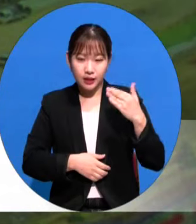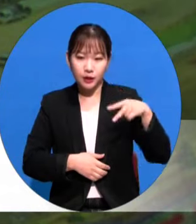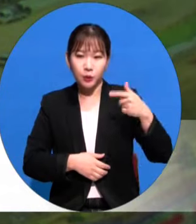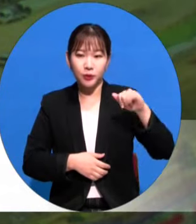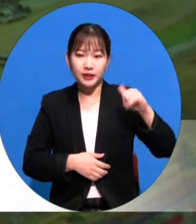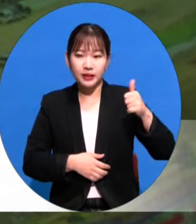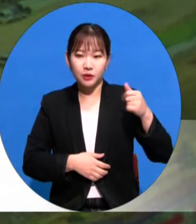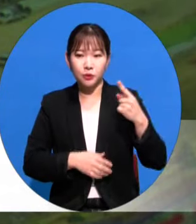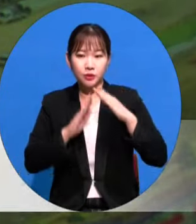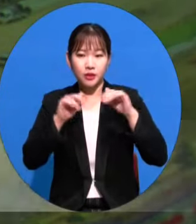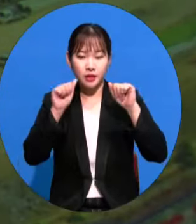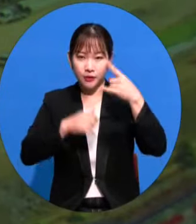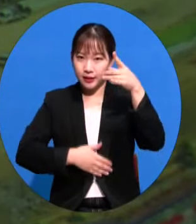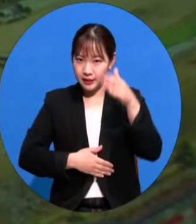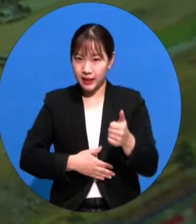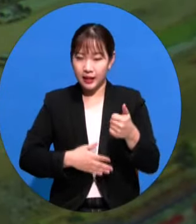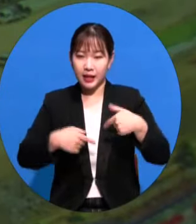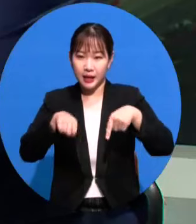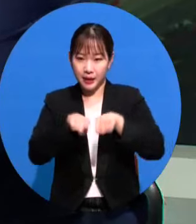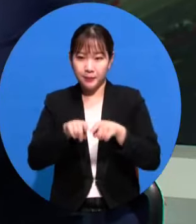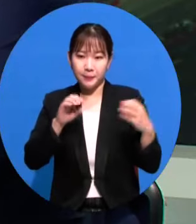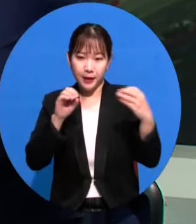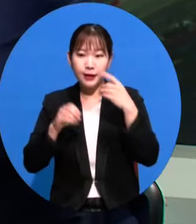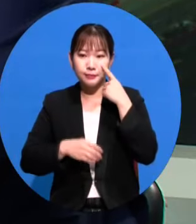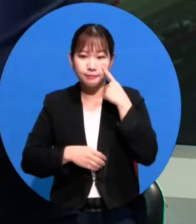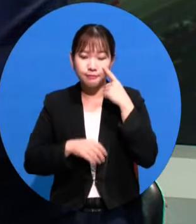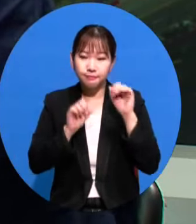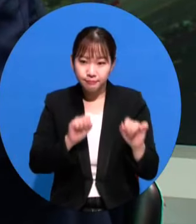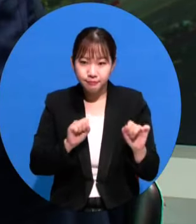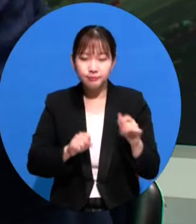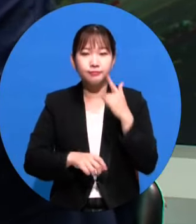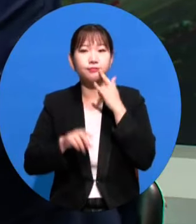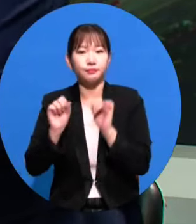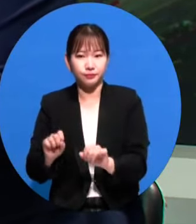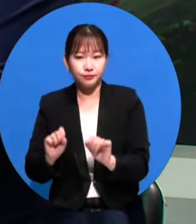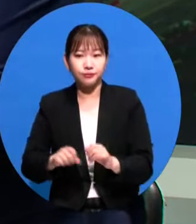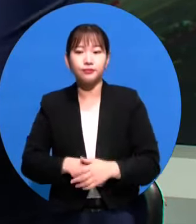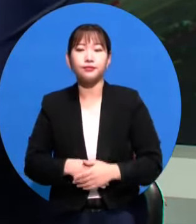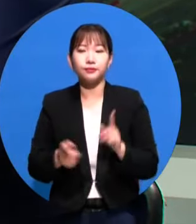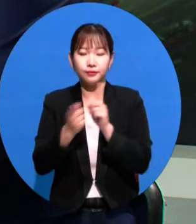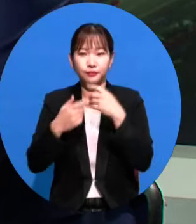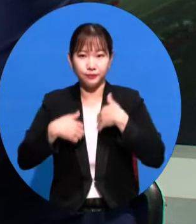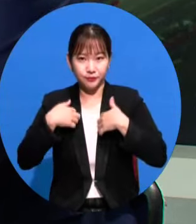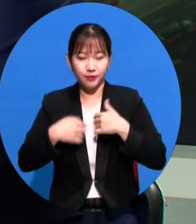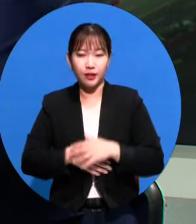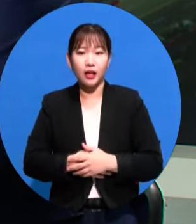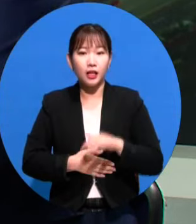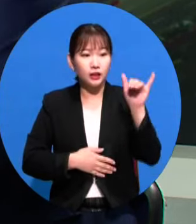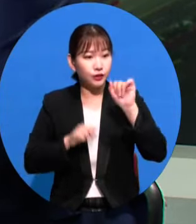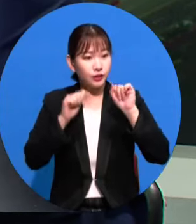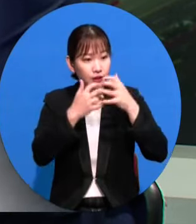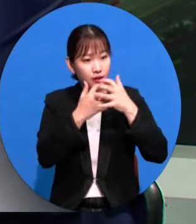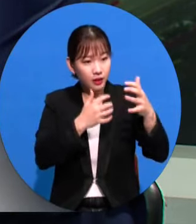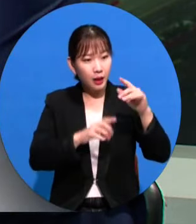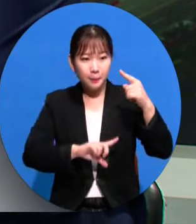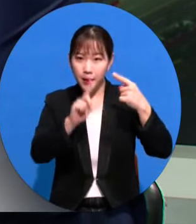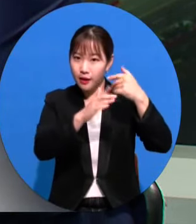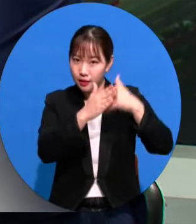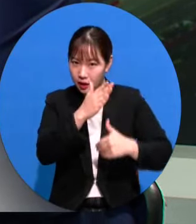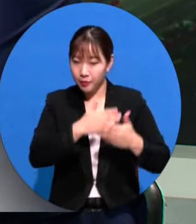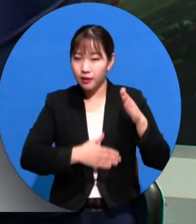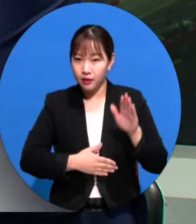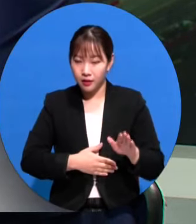송진호 전남체육회장과 함께 이야기 나눠보겠습니다. 안녕하세요. 네, 안녕하십니까. 반갑습니다. 네, 전국체전이 이제 100일밖에